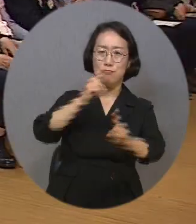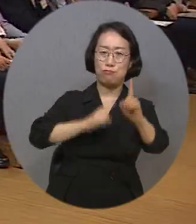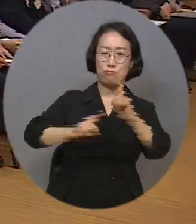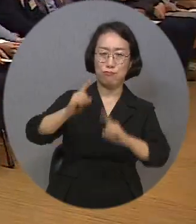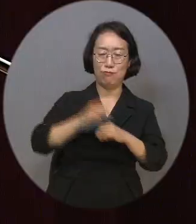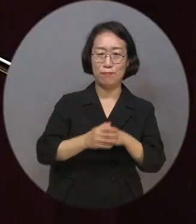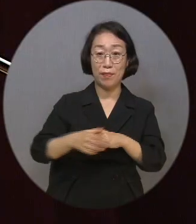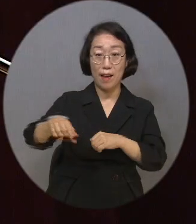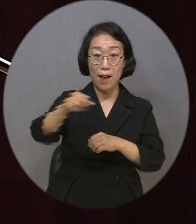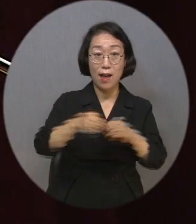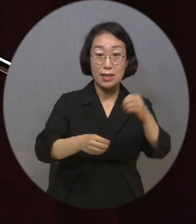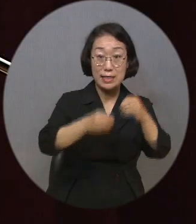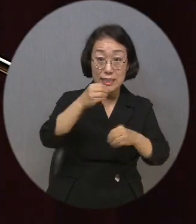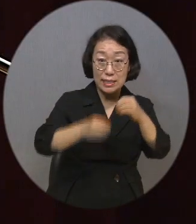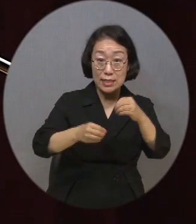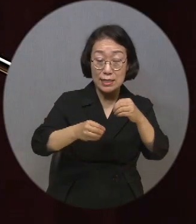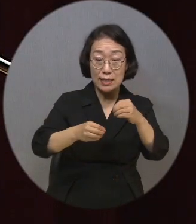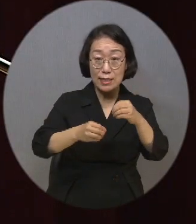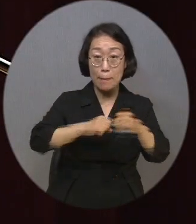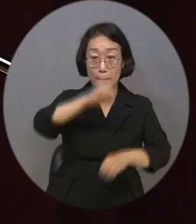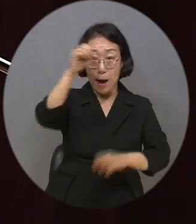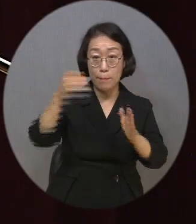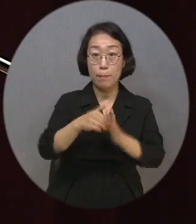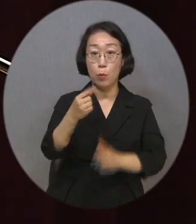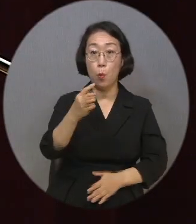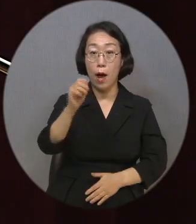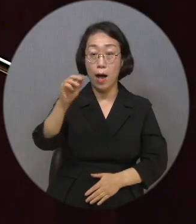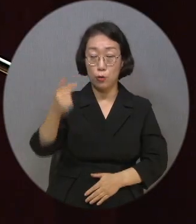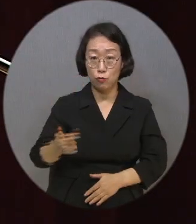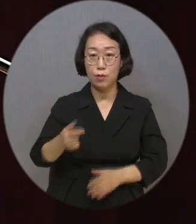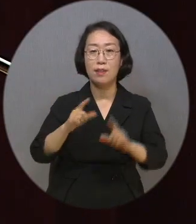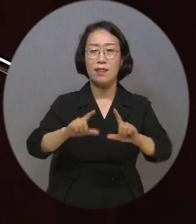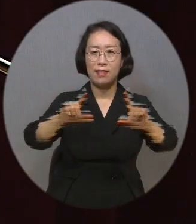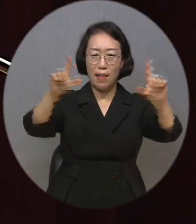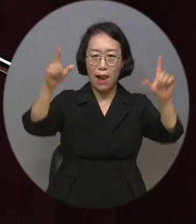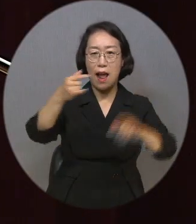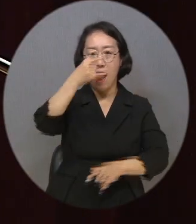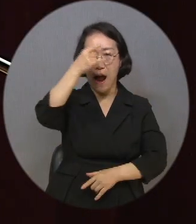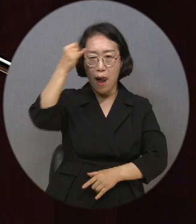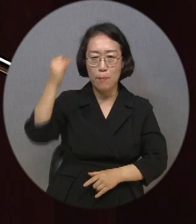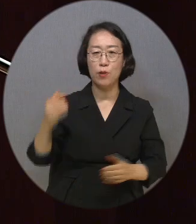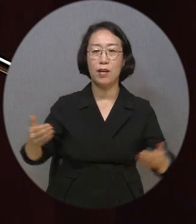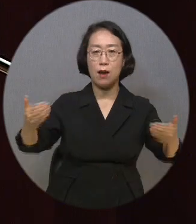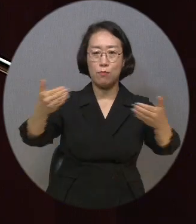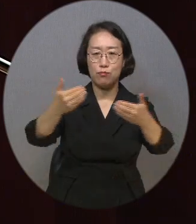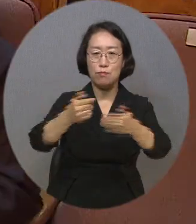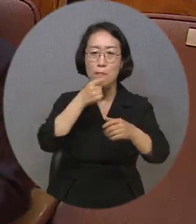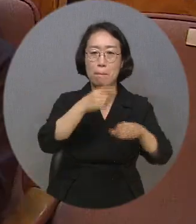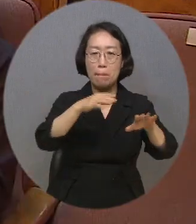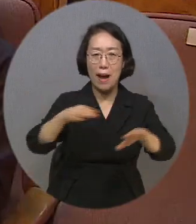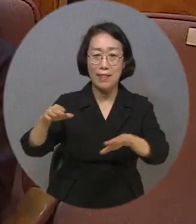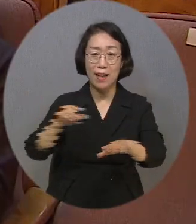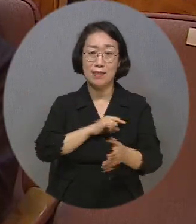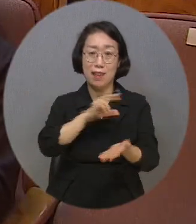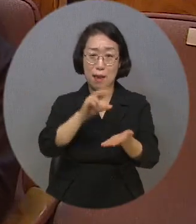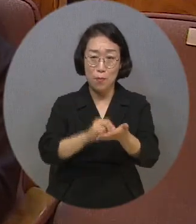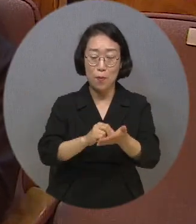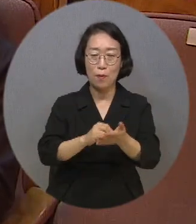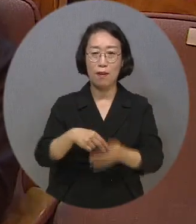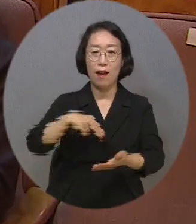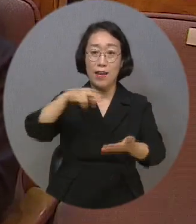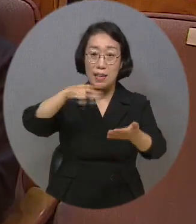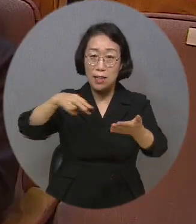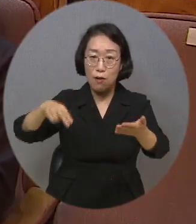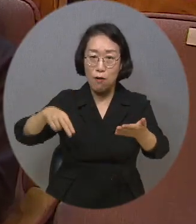부문 대상인 교육부 장관상을 받은 노아윤 학생은 이날 작품 할머니가 품은 바다를 낭송해 듣는 이들에게